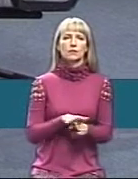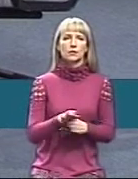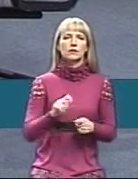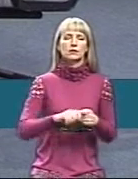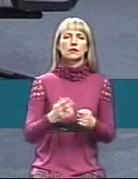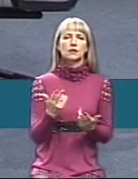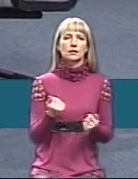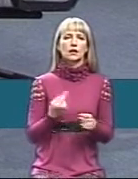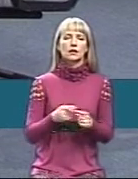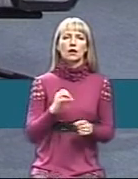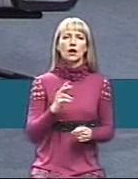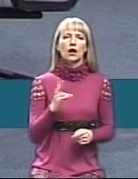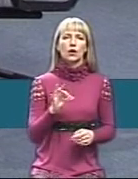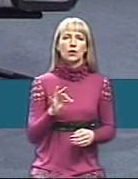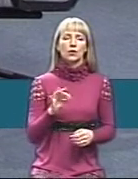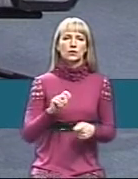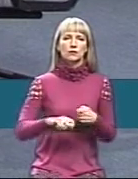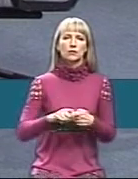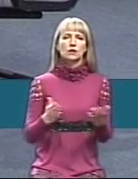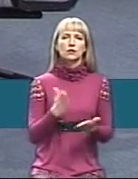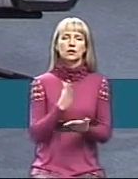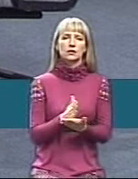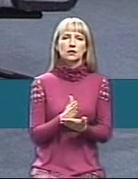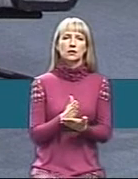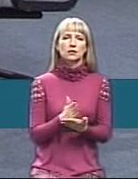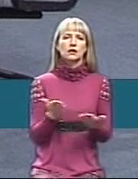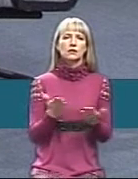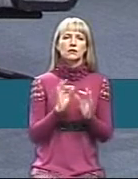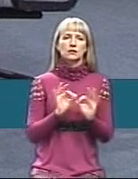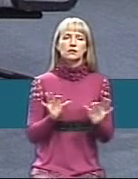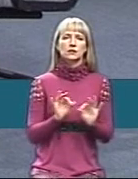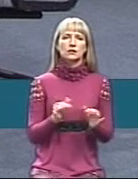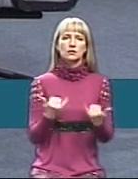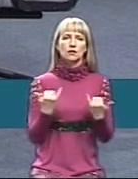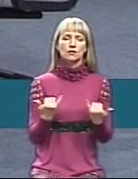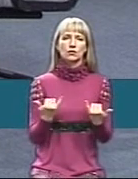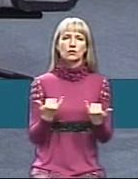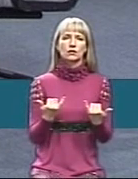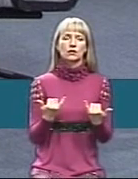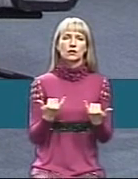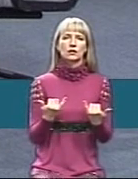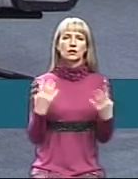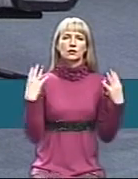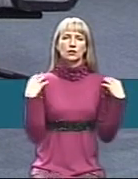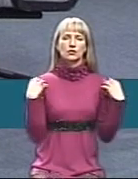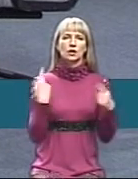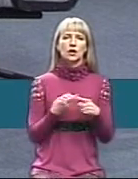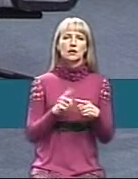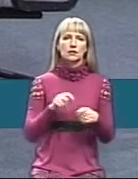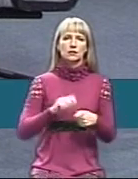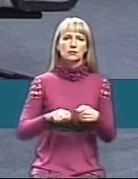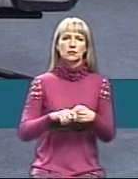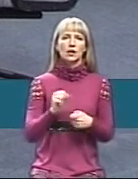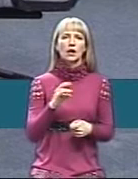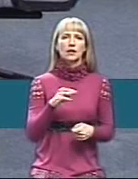да, екологічна інспекція, яка є. Вот коментував сьогодні начальник цієї інспекції.